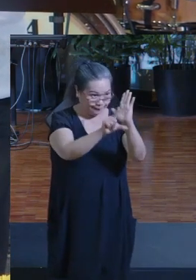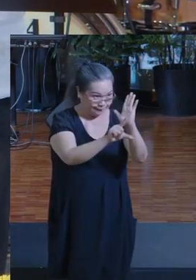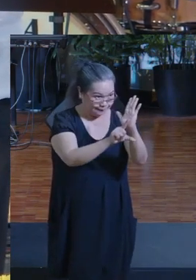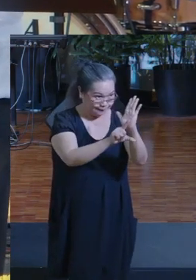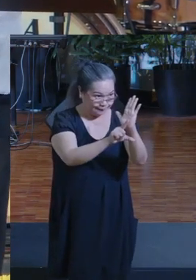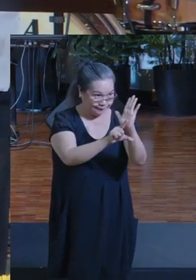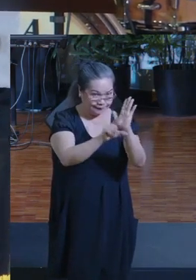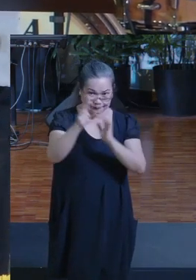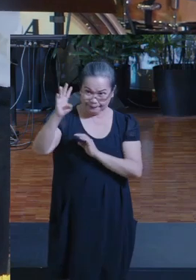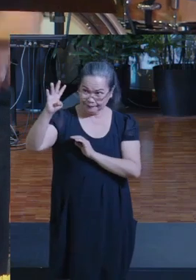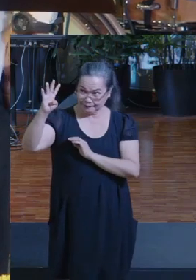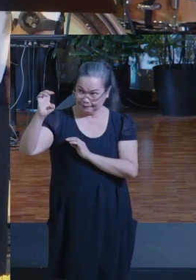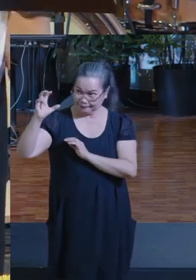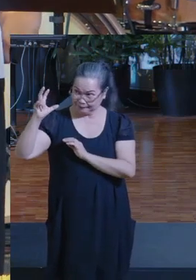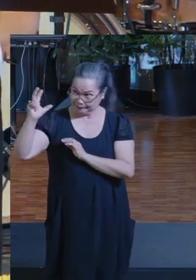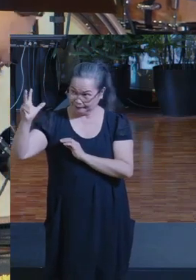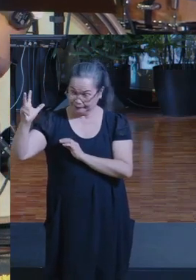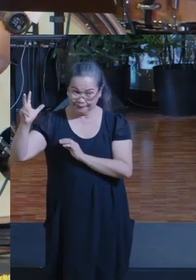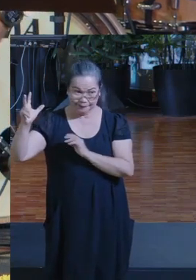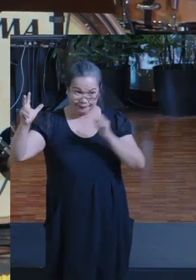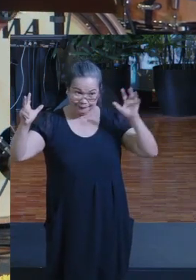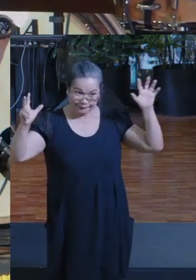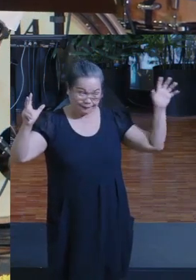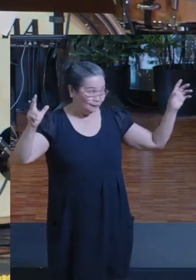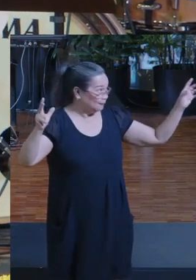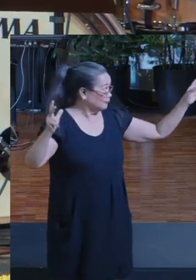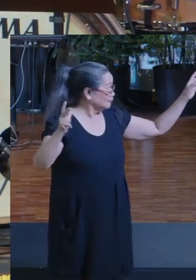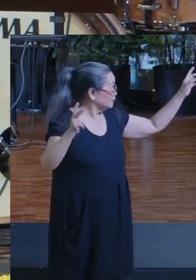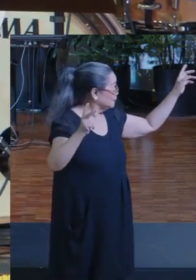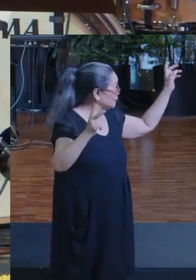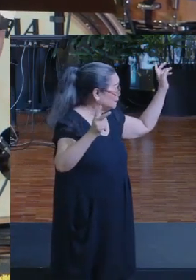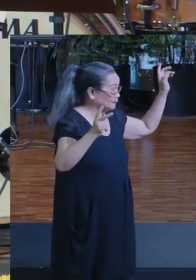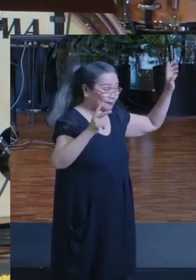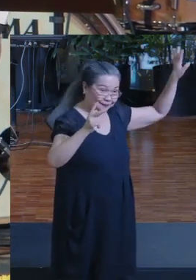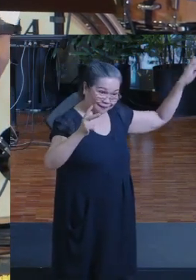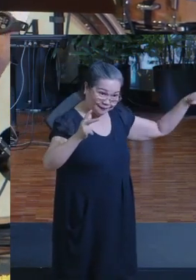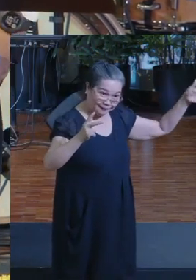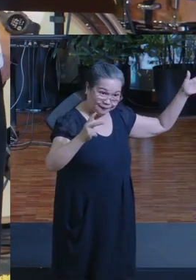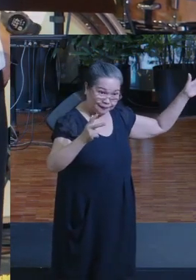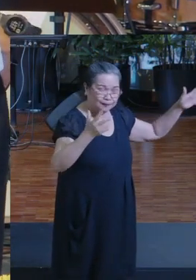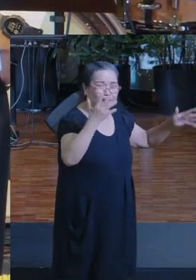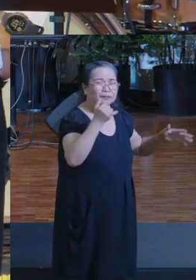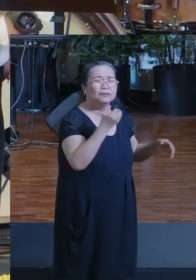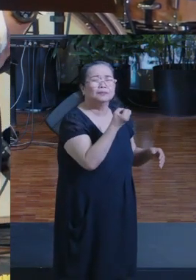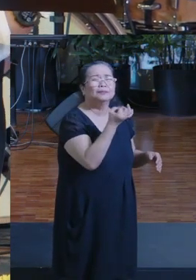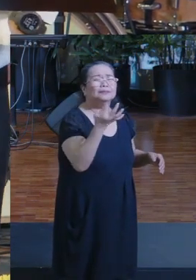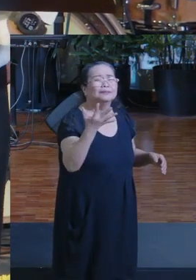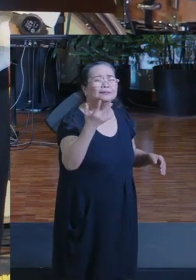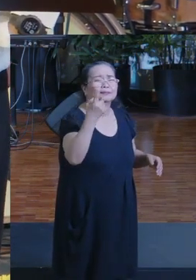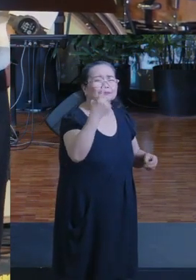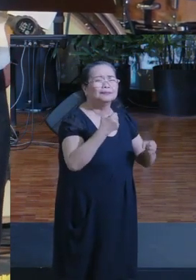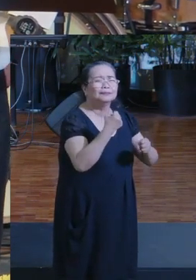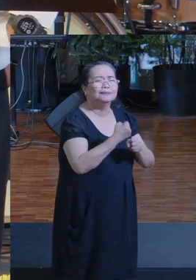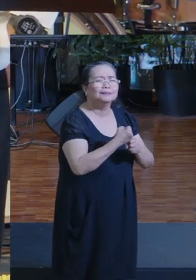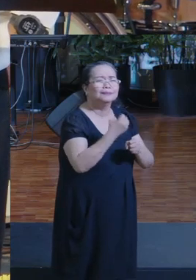came 430 years afterward, bakit niya binigay pa yung number of years? Kasi,